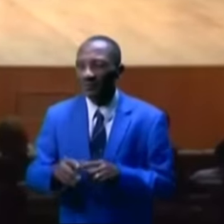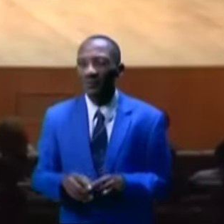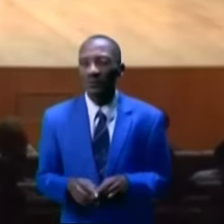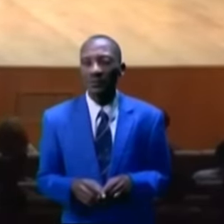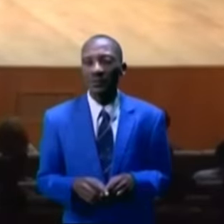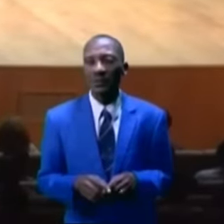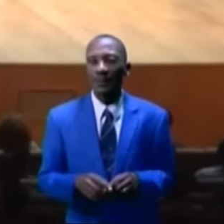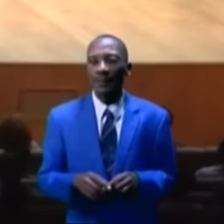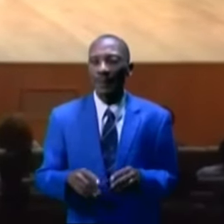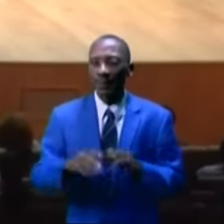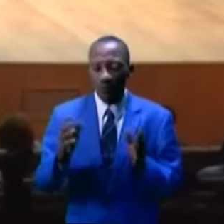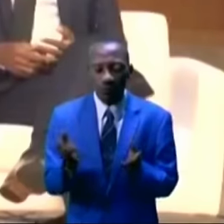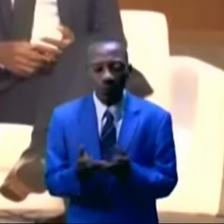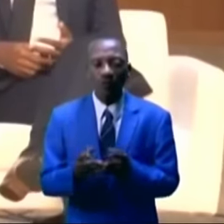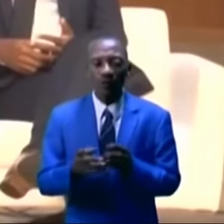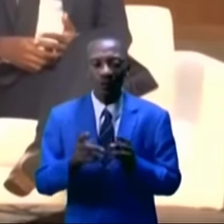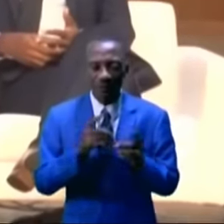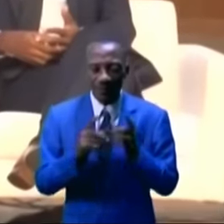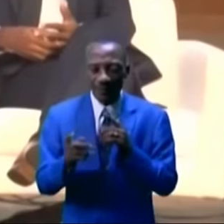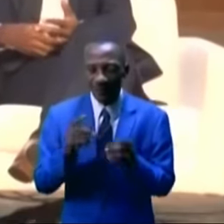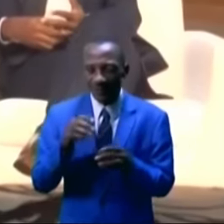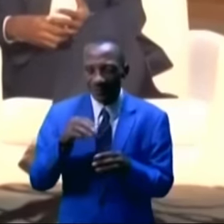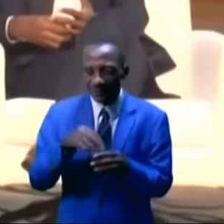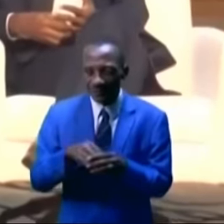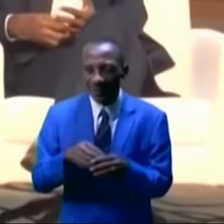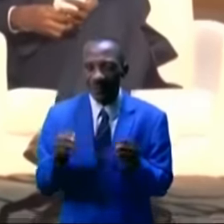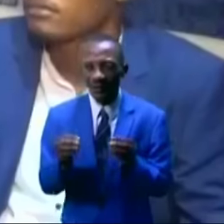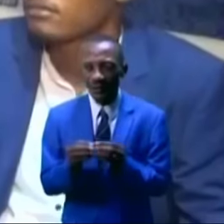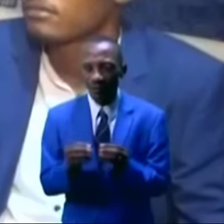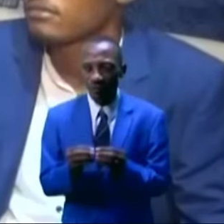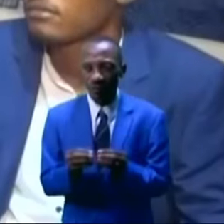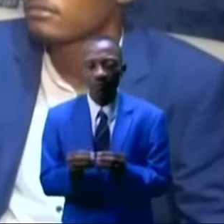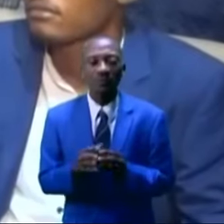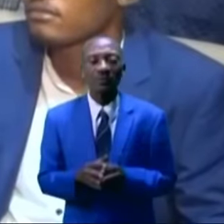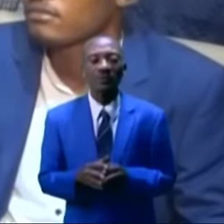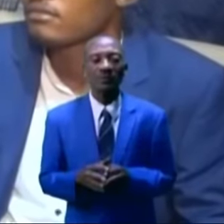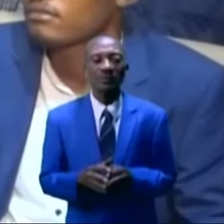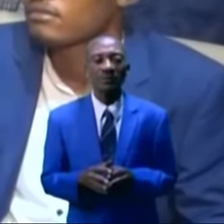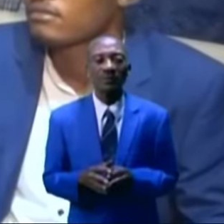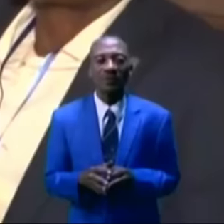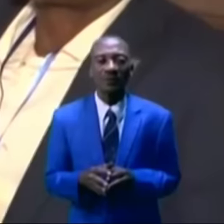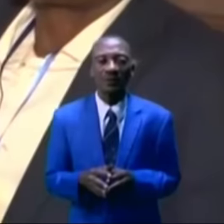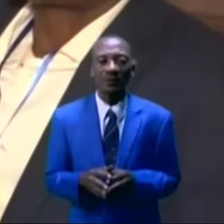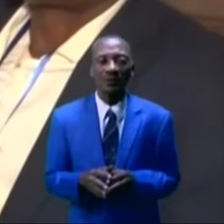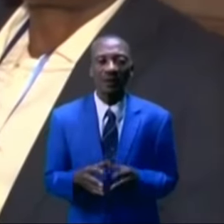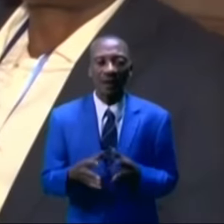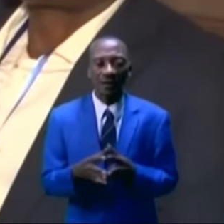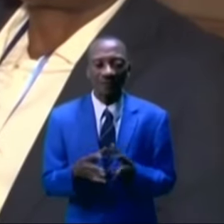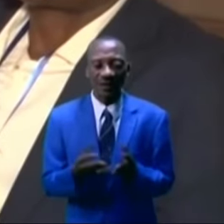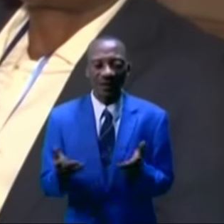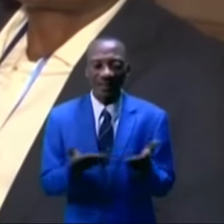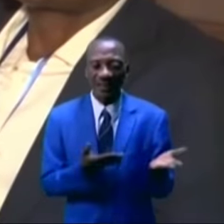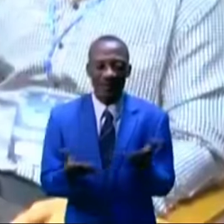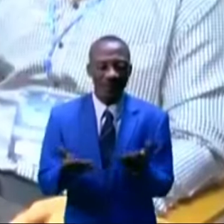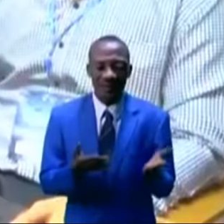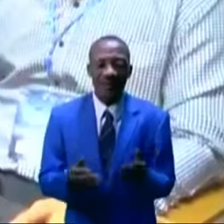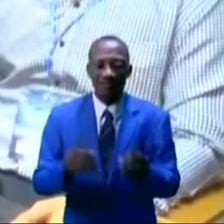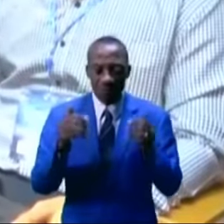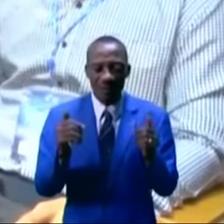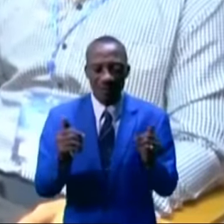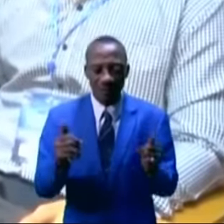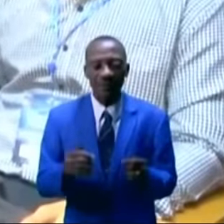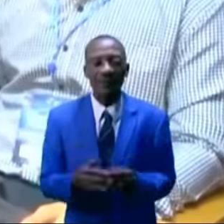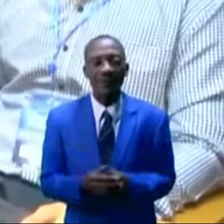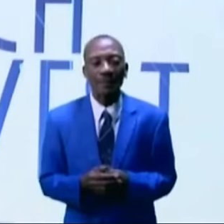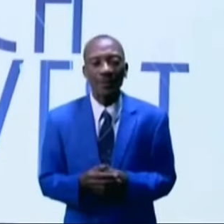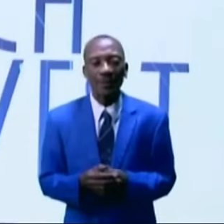des startups locales. Ils plaident pour l'amélioration de l'accès pour tous à des services numériques abordables. C'était à la deuxième